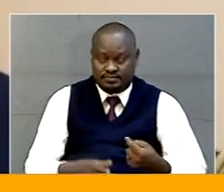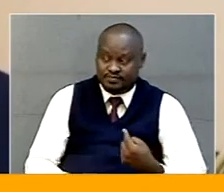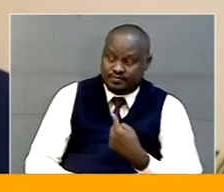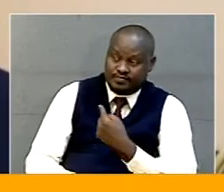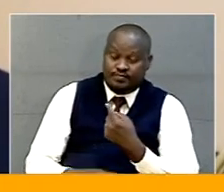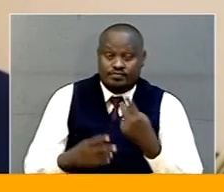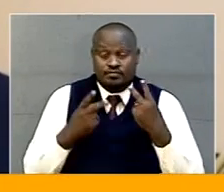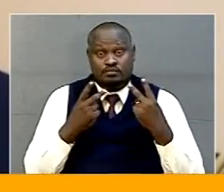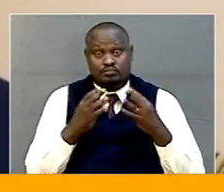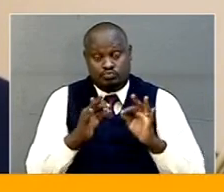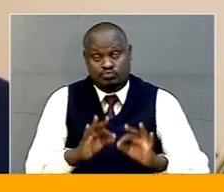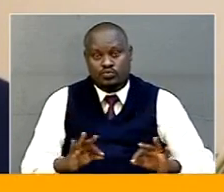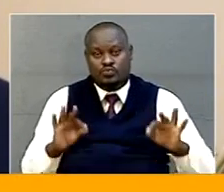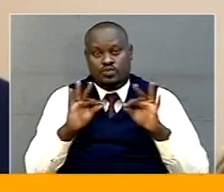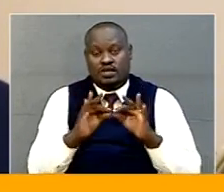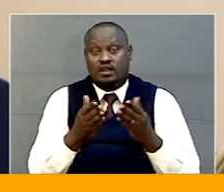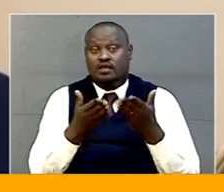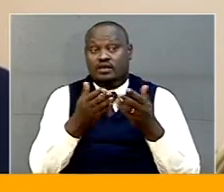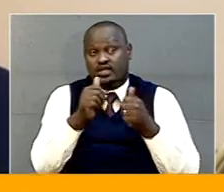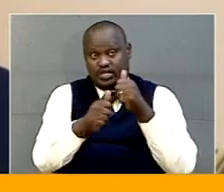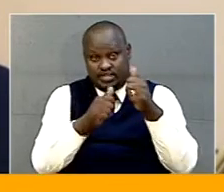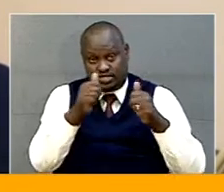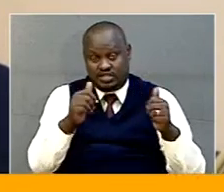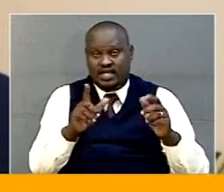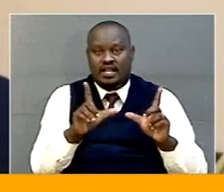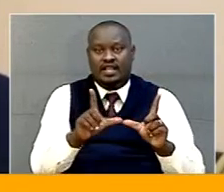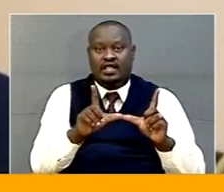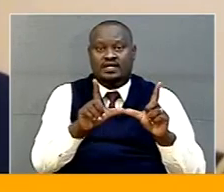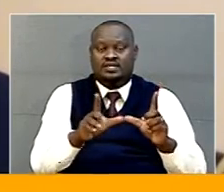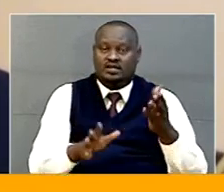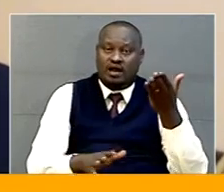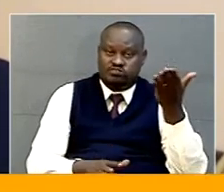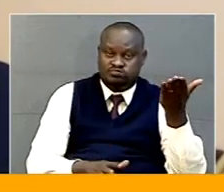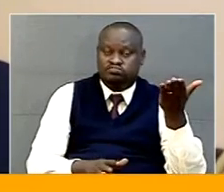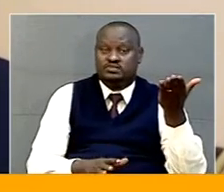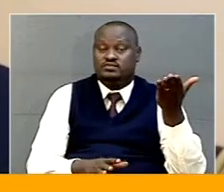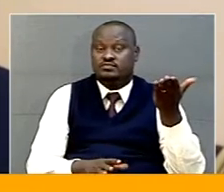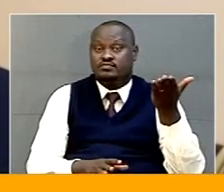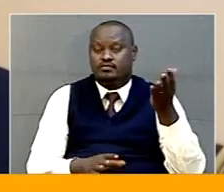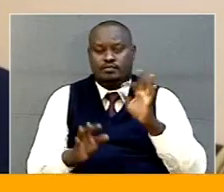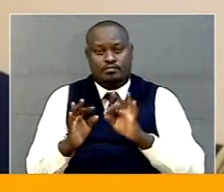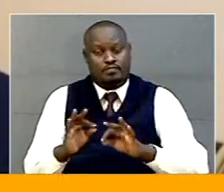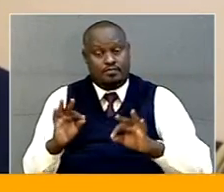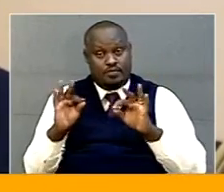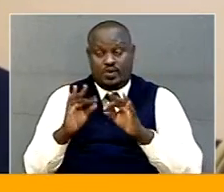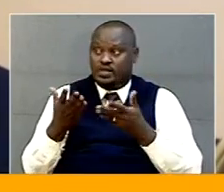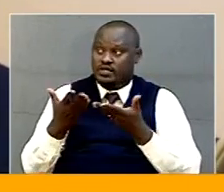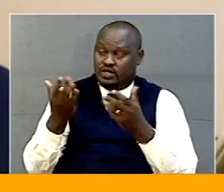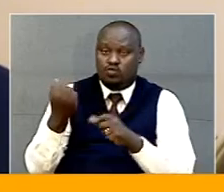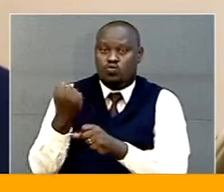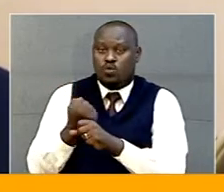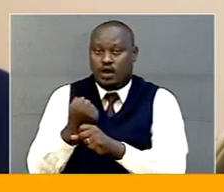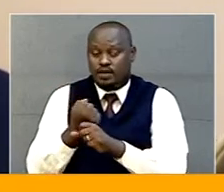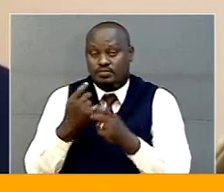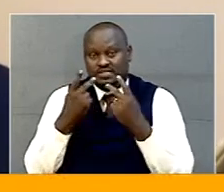kitwalibwe nti giyina layisinsi kuba yusisa egigiwadde oba tegigiwadde ekyo kiwonye emikutu okukolera mu kutya